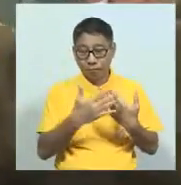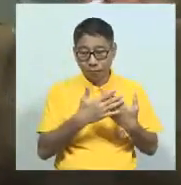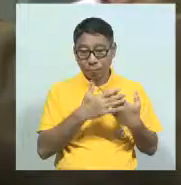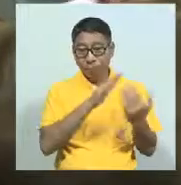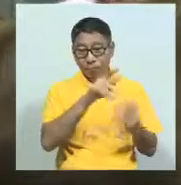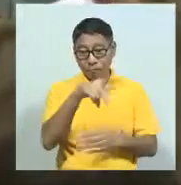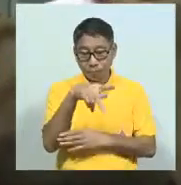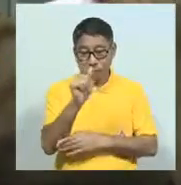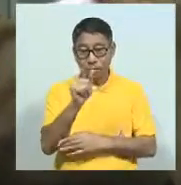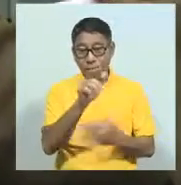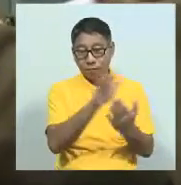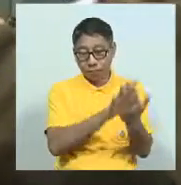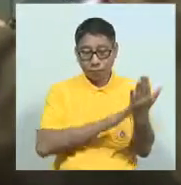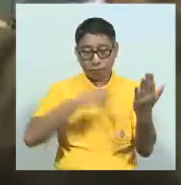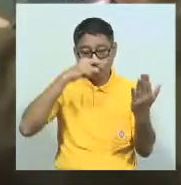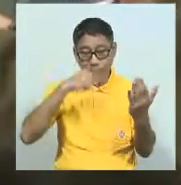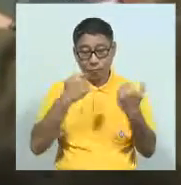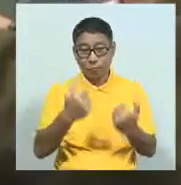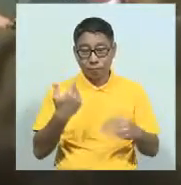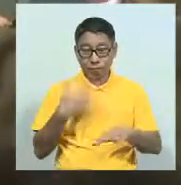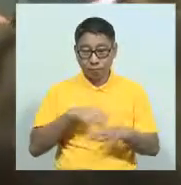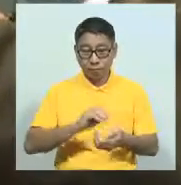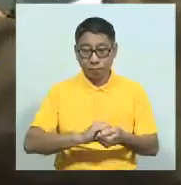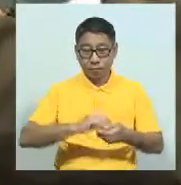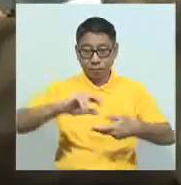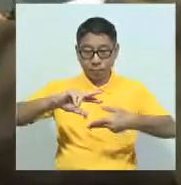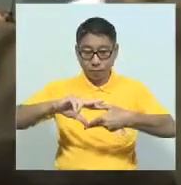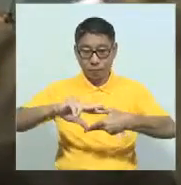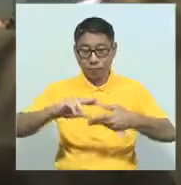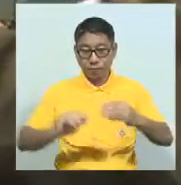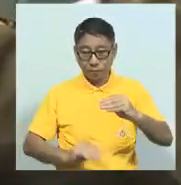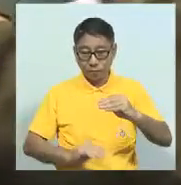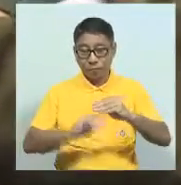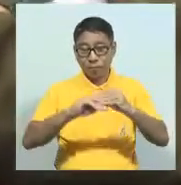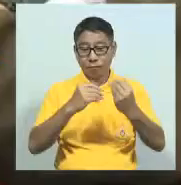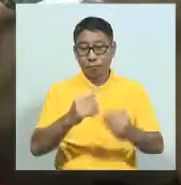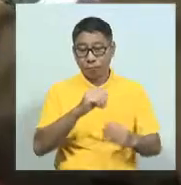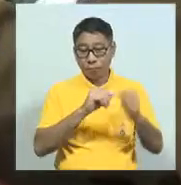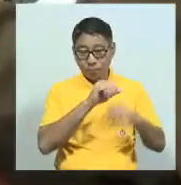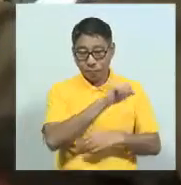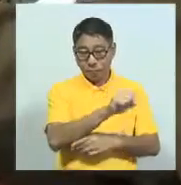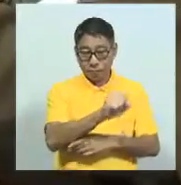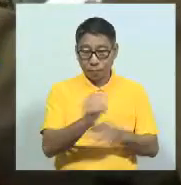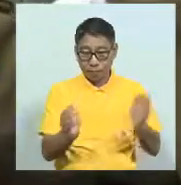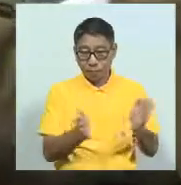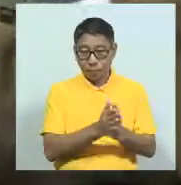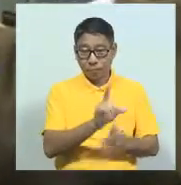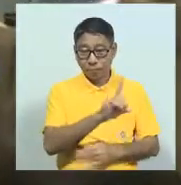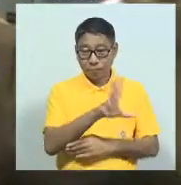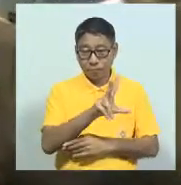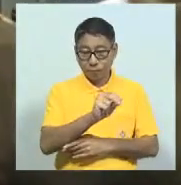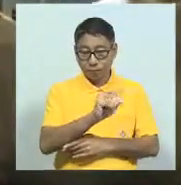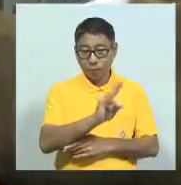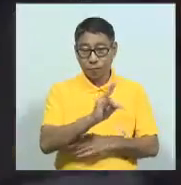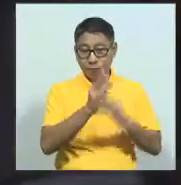านี้เพื่อเข้าร่วมรัฐบาลกับพรรคพลังประชารัฐก็เลยทำให้มีเสียงไปเติมให้กับจำนวนส.ส.ของฝั่งนี้รวมเป็น